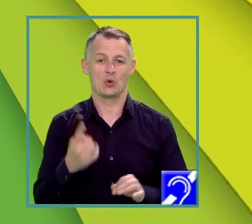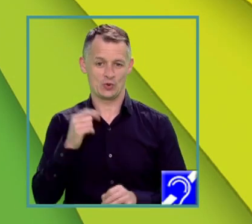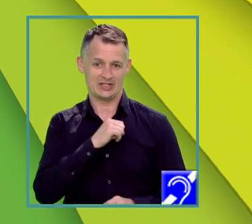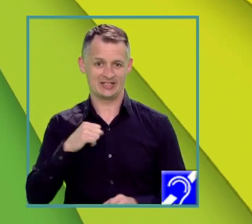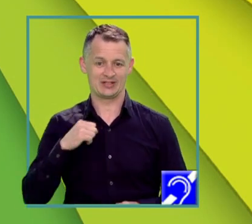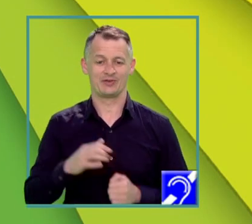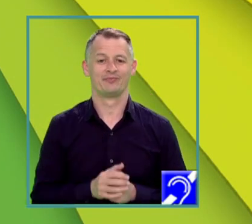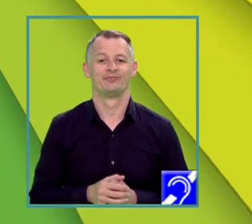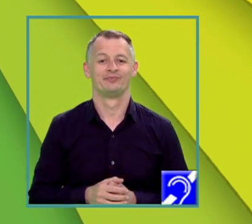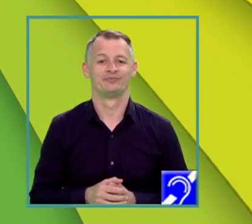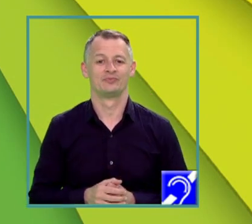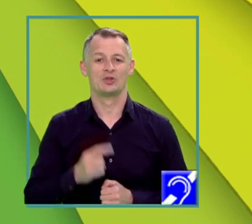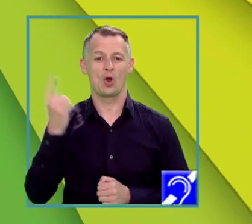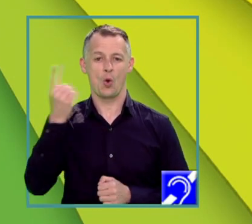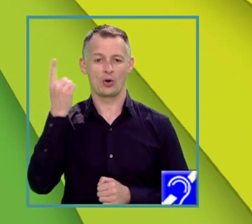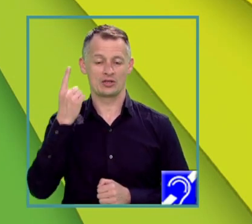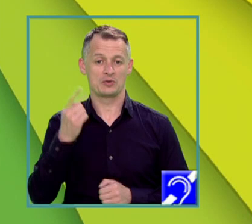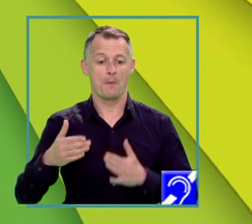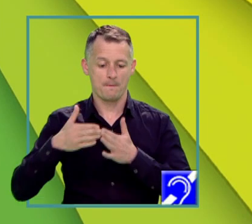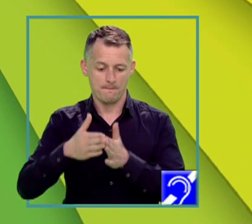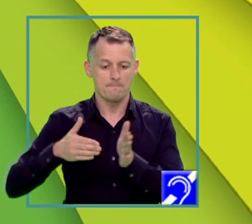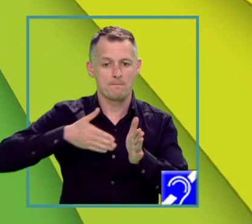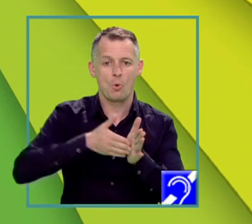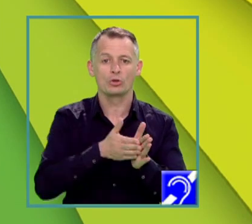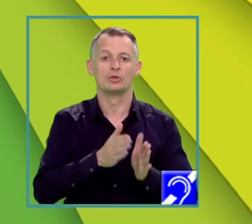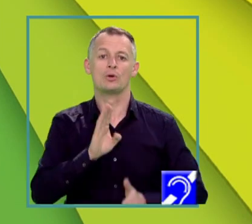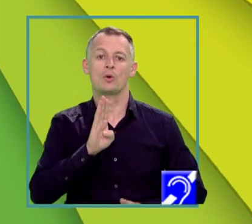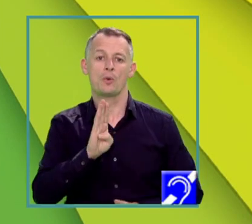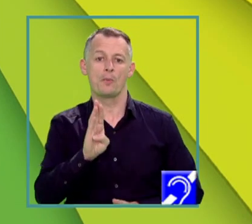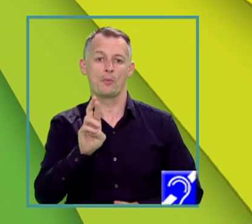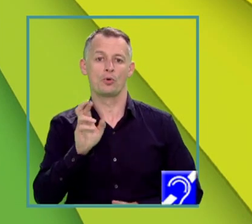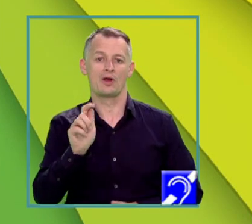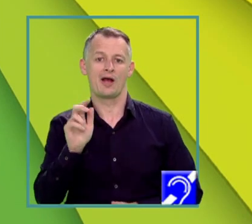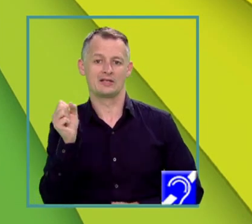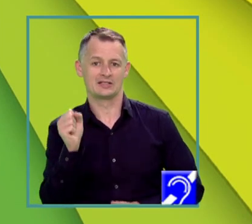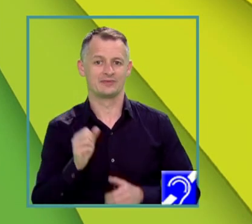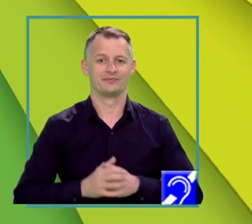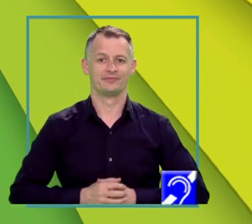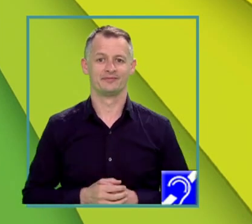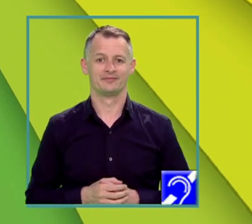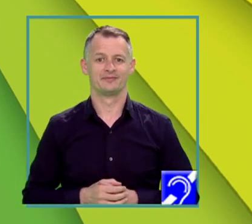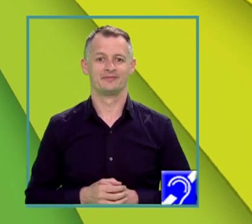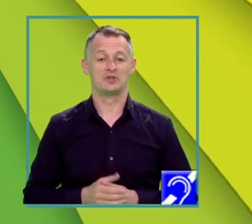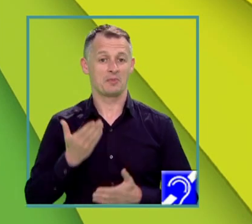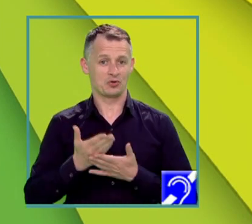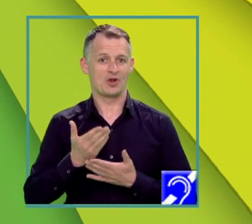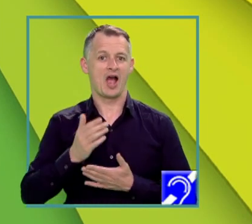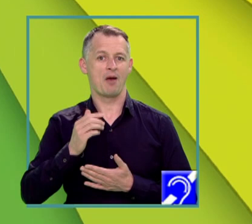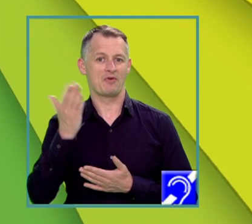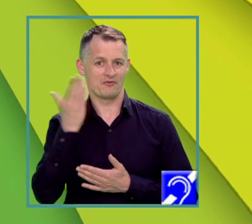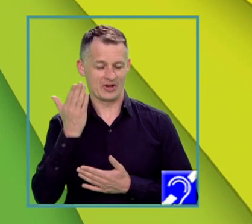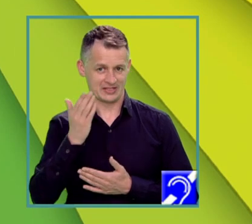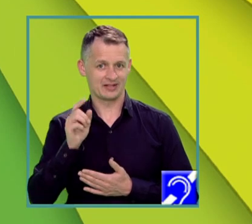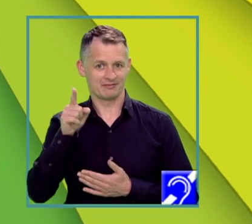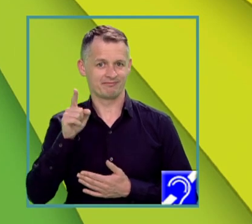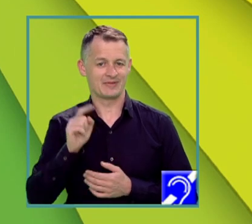singură și anume orașul Port burgaz și pentru că azi mă simt foarte bine să le vecină românii de sigur că va fi întâlnit cu prezența